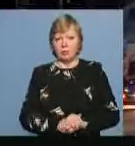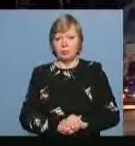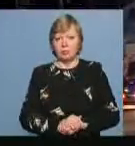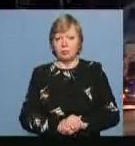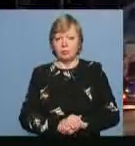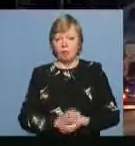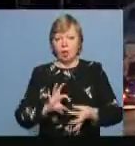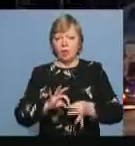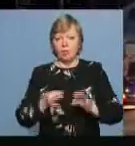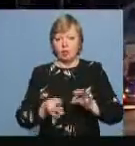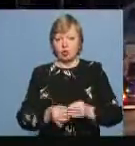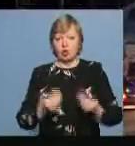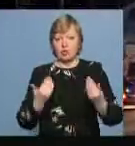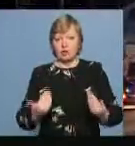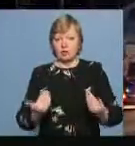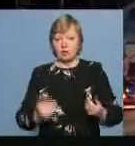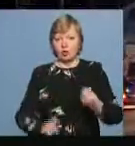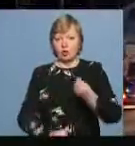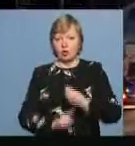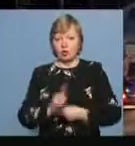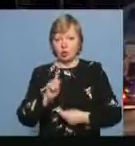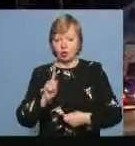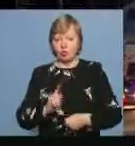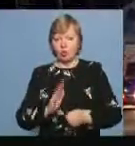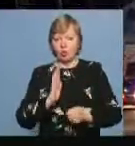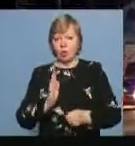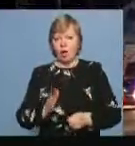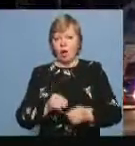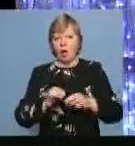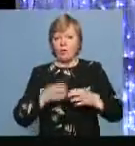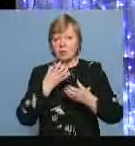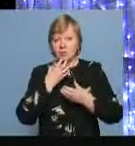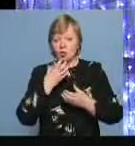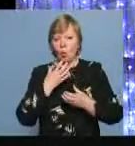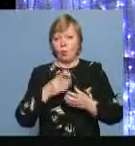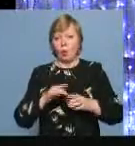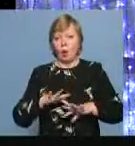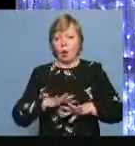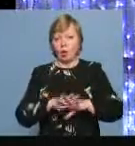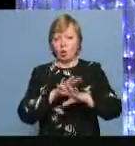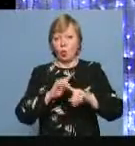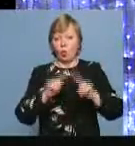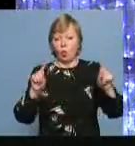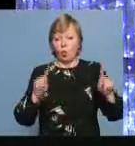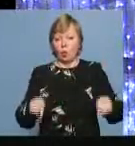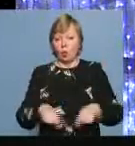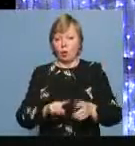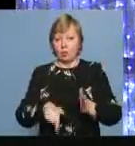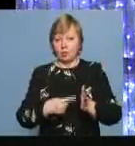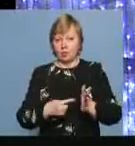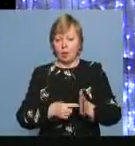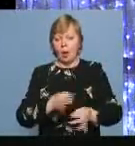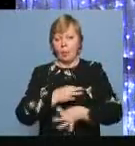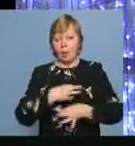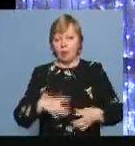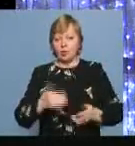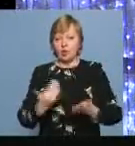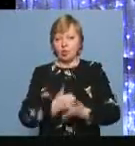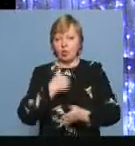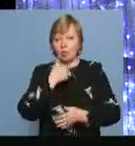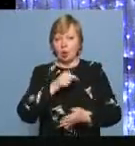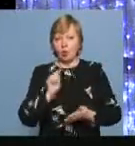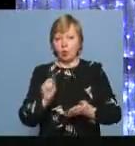В Ижевске сегодня начнут раздавать теплую карту города. Она подскажет, где будут организованы праздничные новогодние площадки.